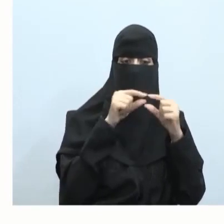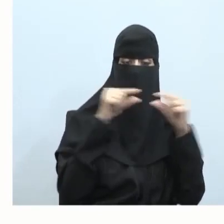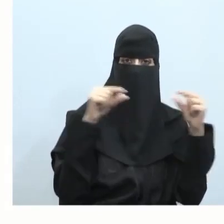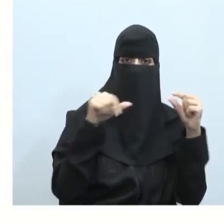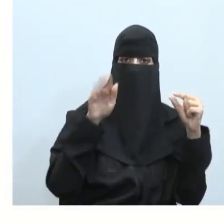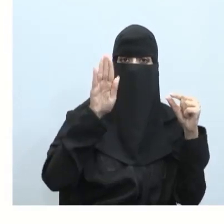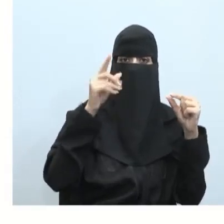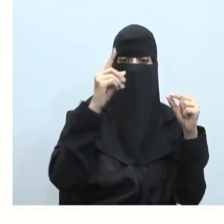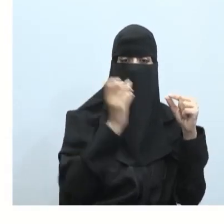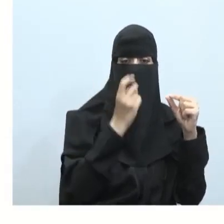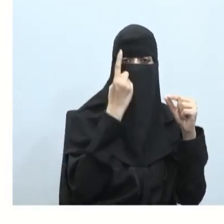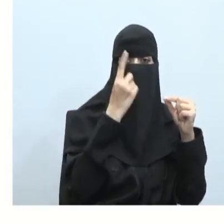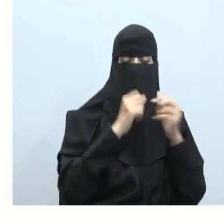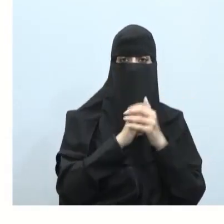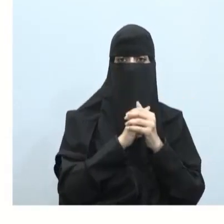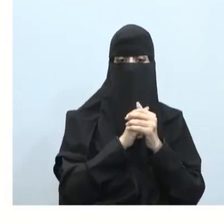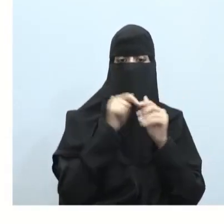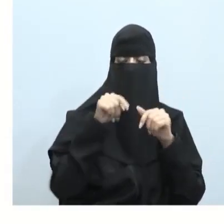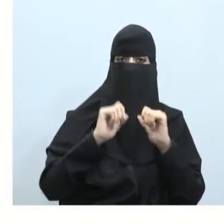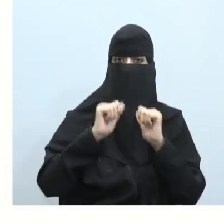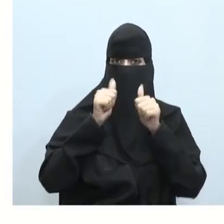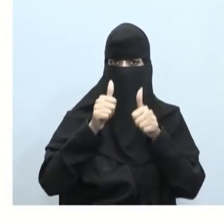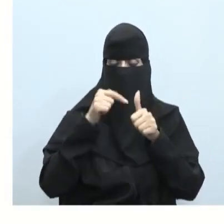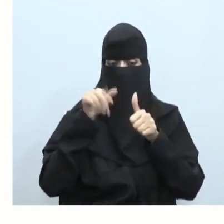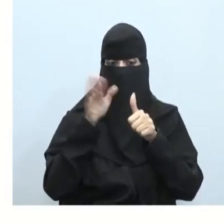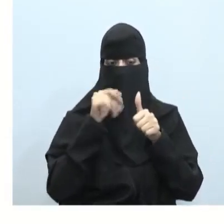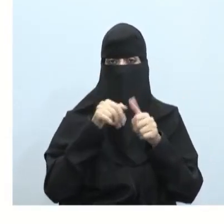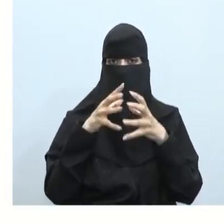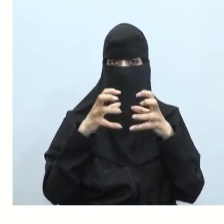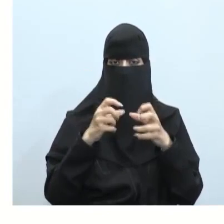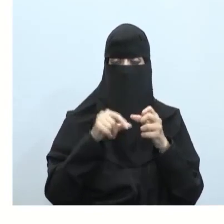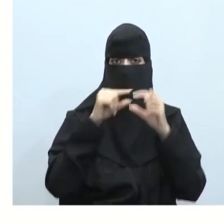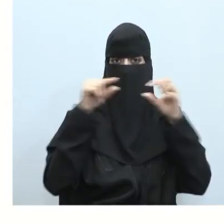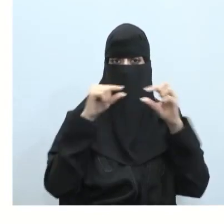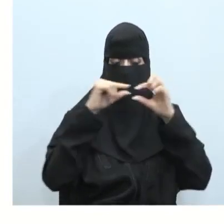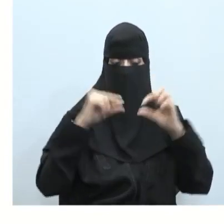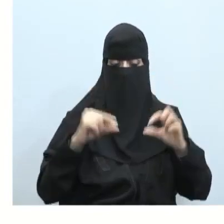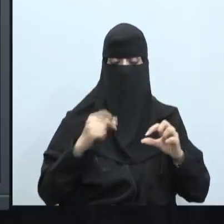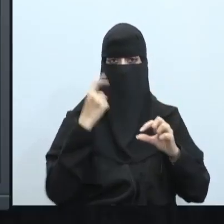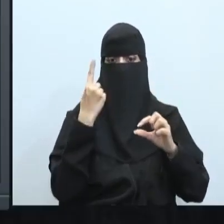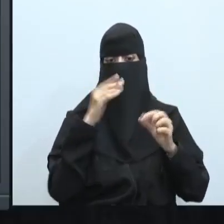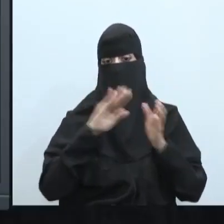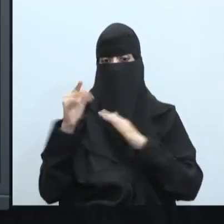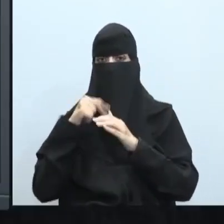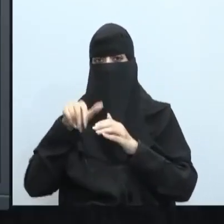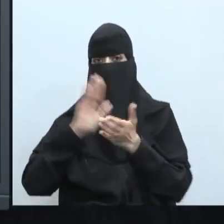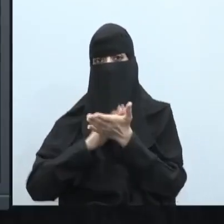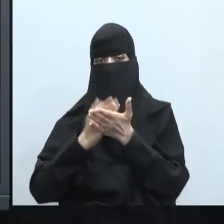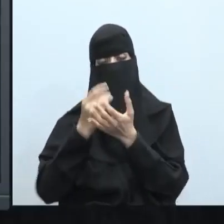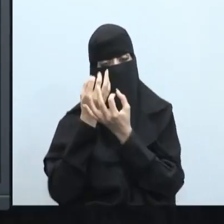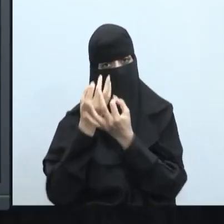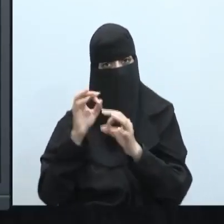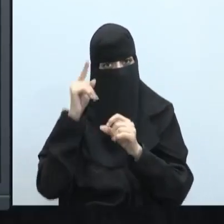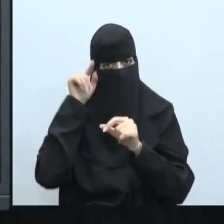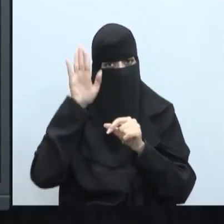سطر يقوم بترجمه بتفسير البرنامج سطر سطر اما المترجم جمله اذا